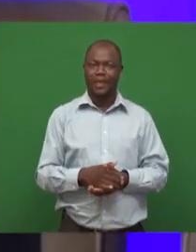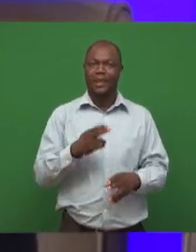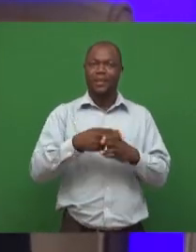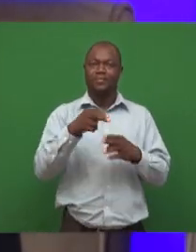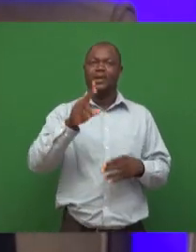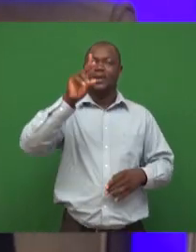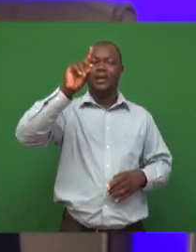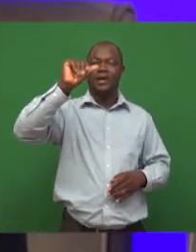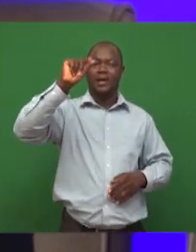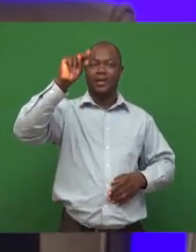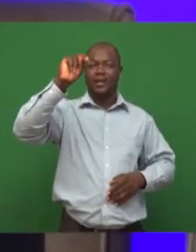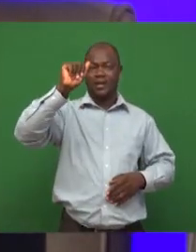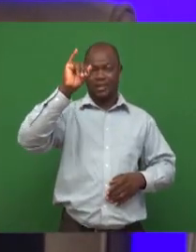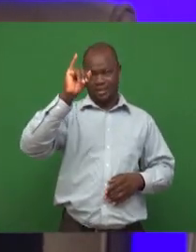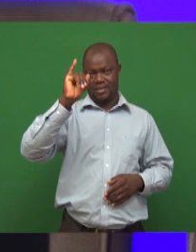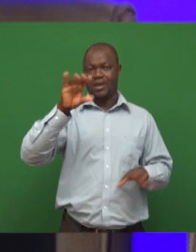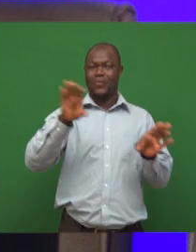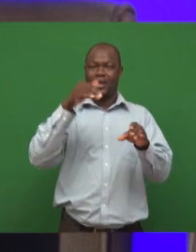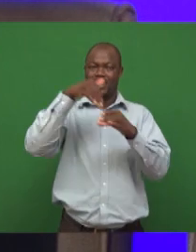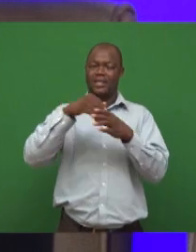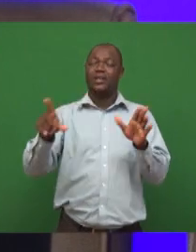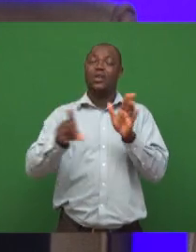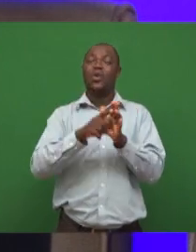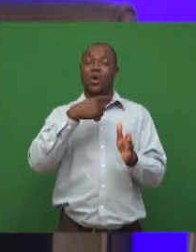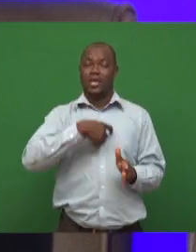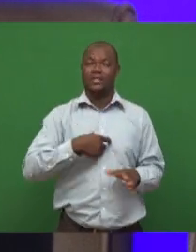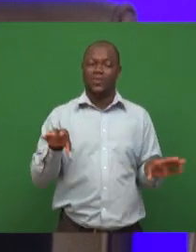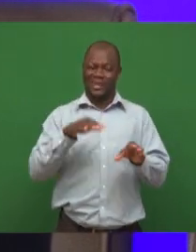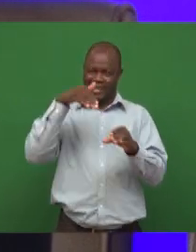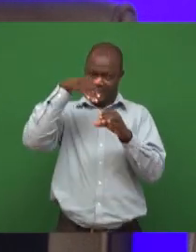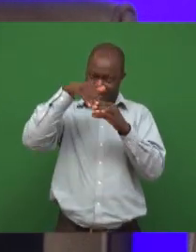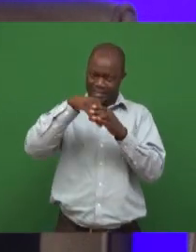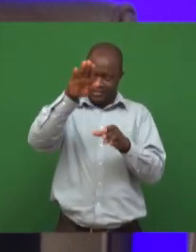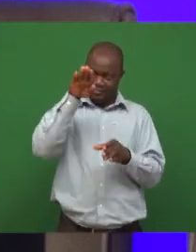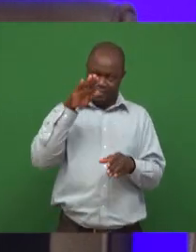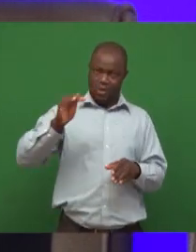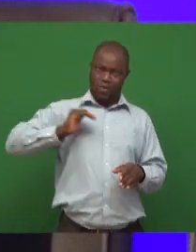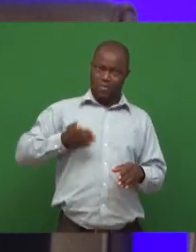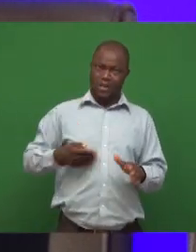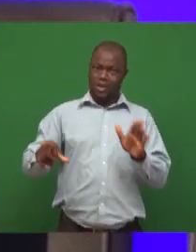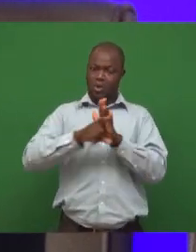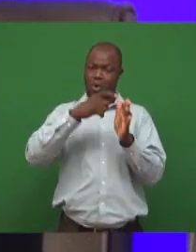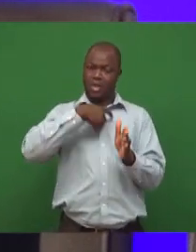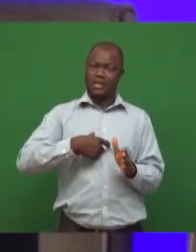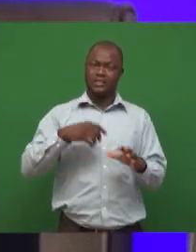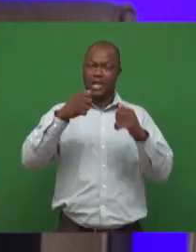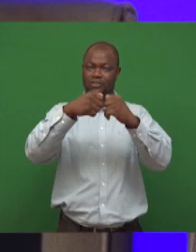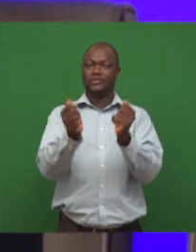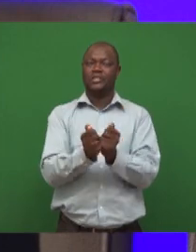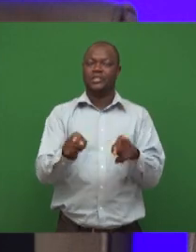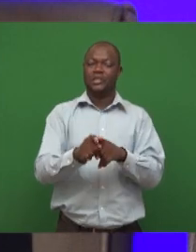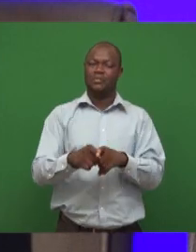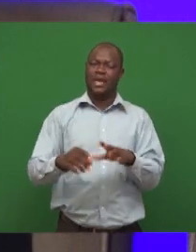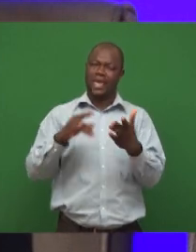Tinoitwa Danai Chirau ndiri gweta anoshanda ku Zimbabwe Women Lawyers Association tiri magweta anobatsira vanhu